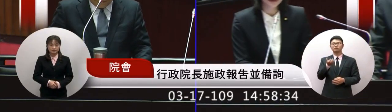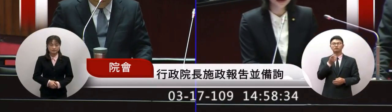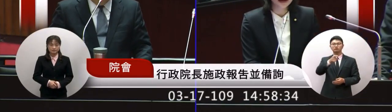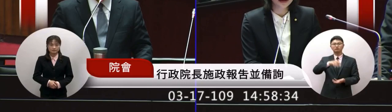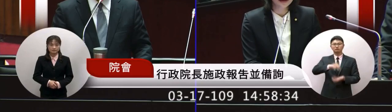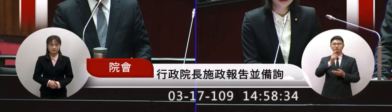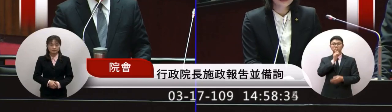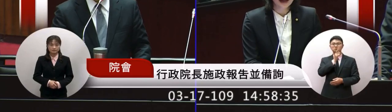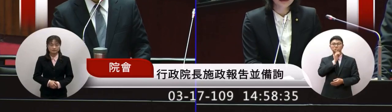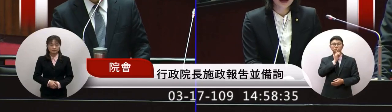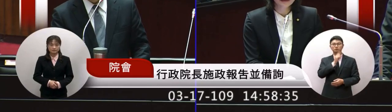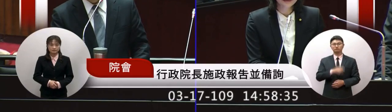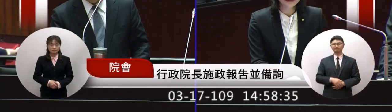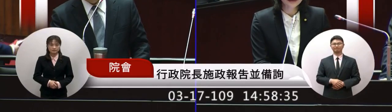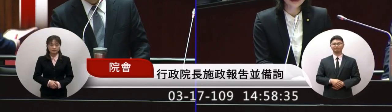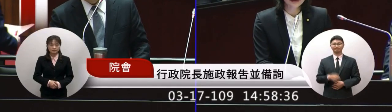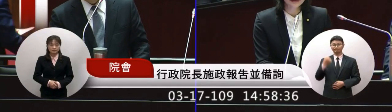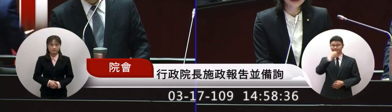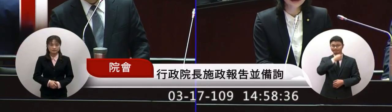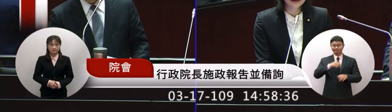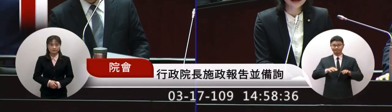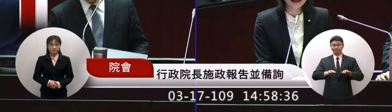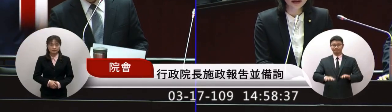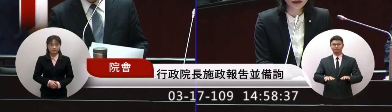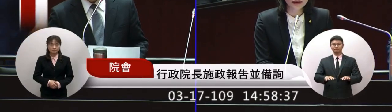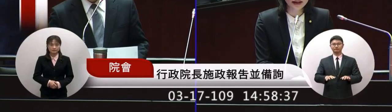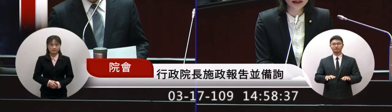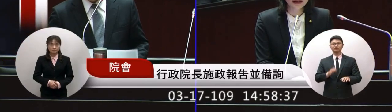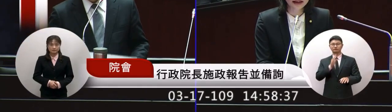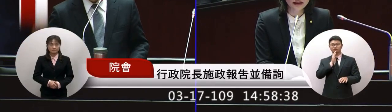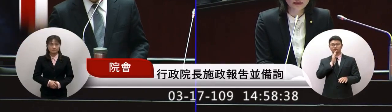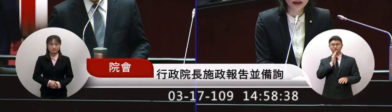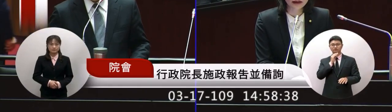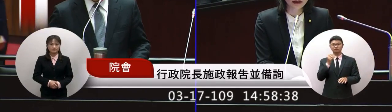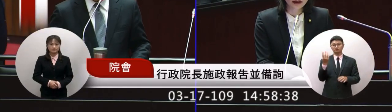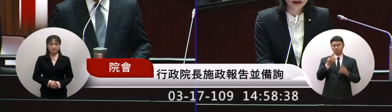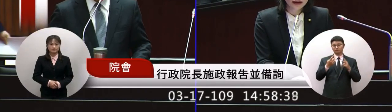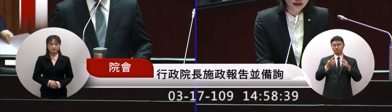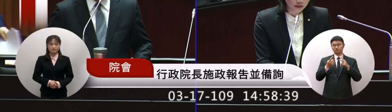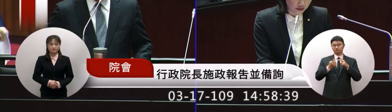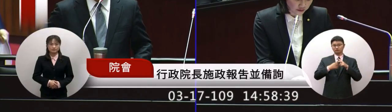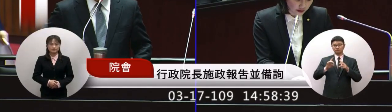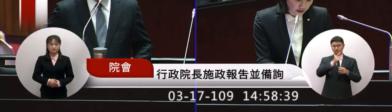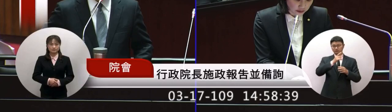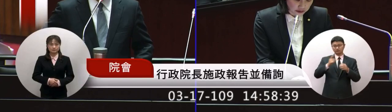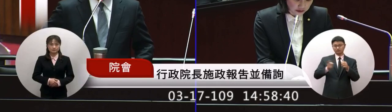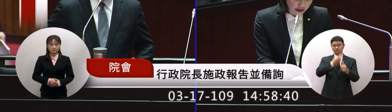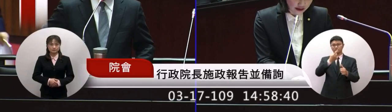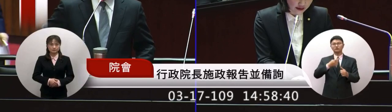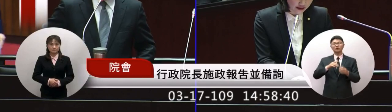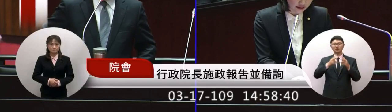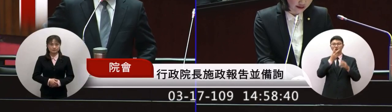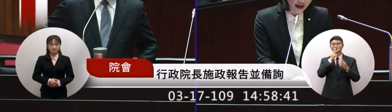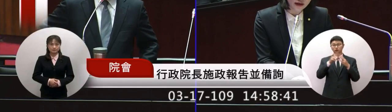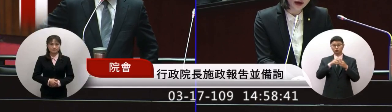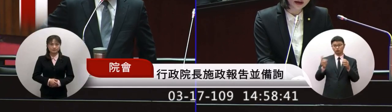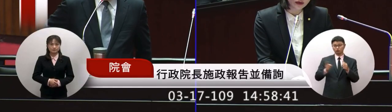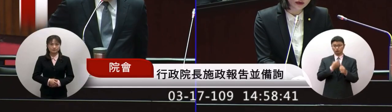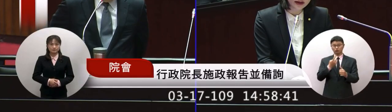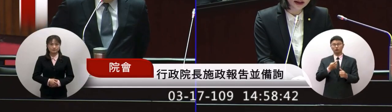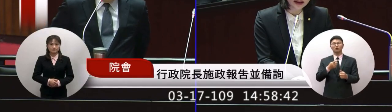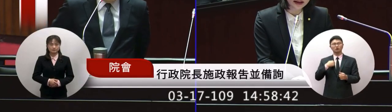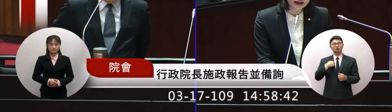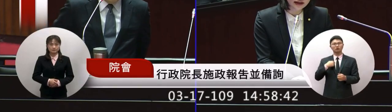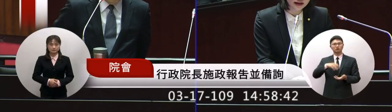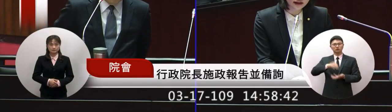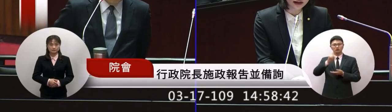到了说台湾现在是释小龙的前面，这个部分我举一个台湾